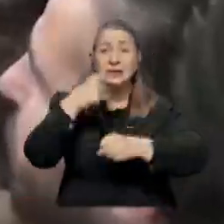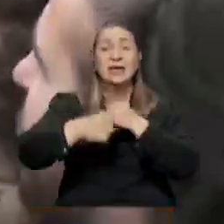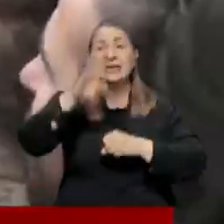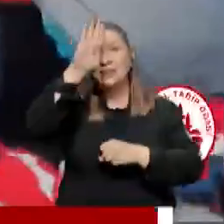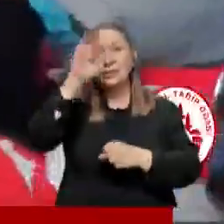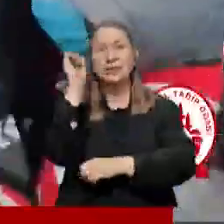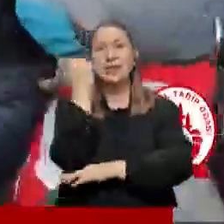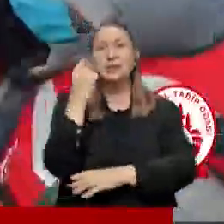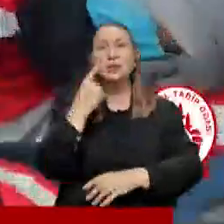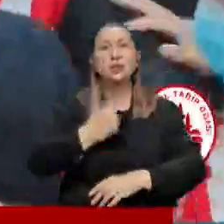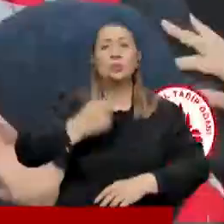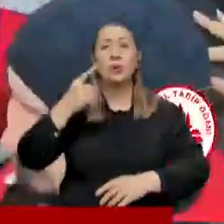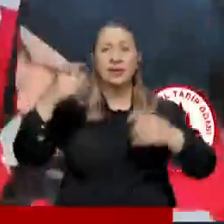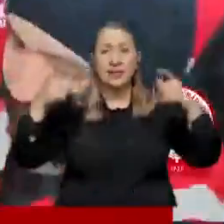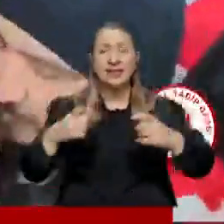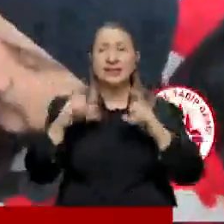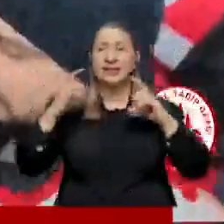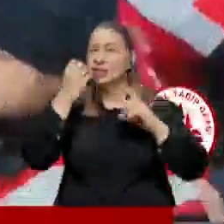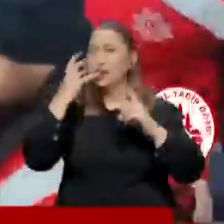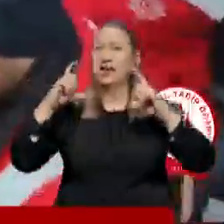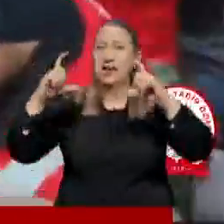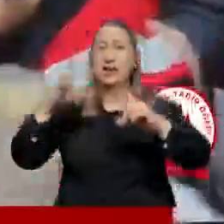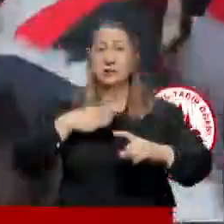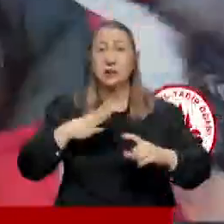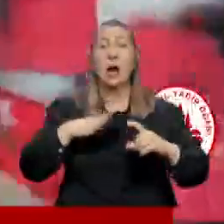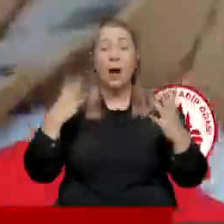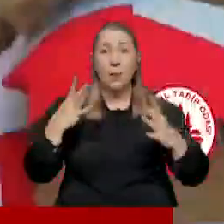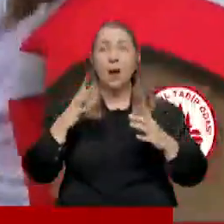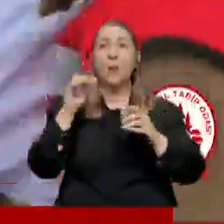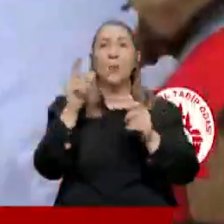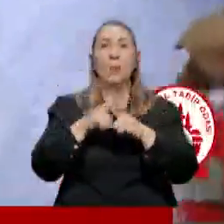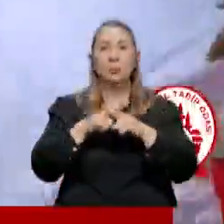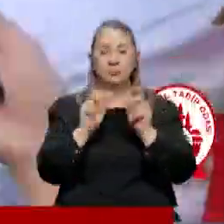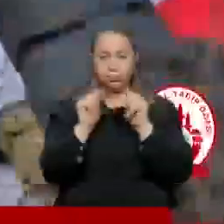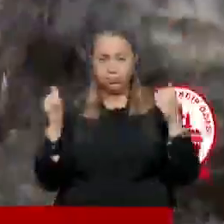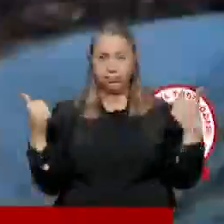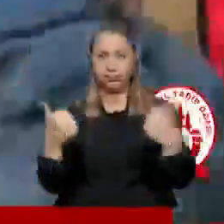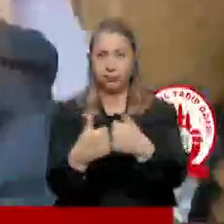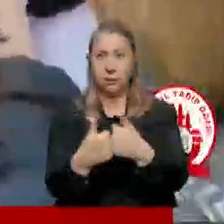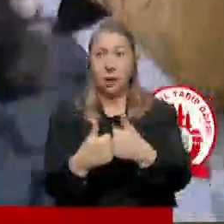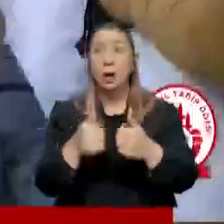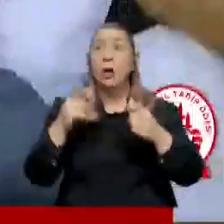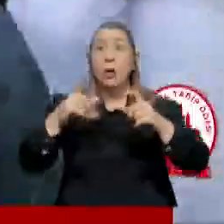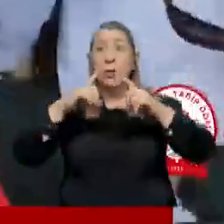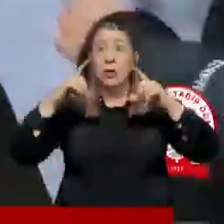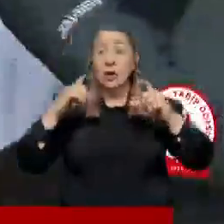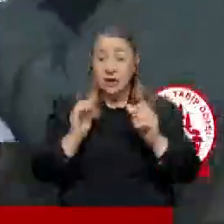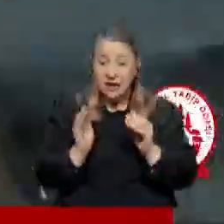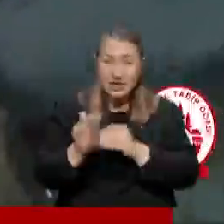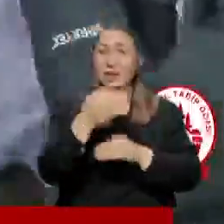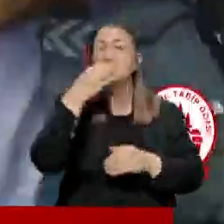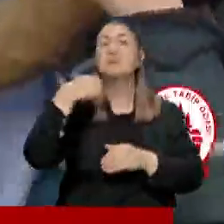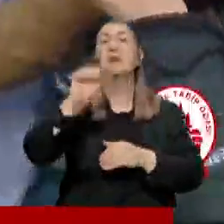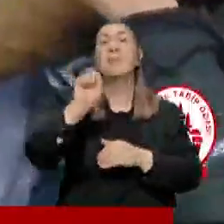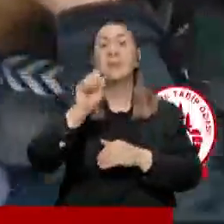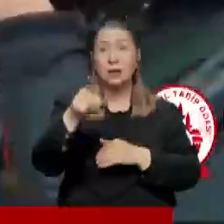İstanbul Taksim'deki Cumhuriyet Anıtı'na çelenk bırakmak istediler. Ancak anıt polis bariyerleriyle çevriliydi. Bariyerlerin ötesine geçmelerine